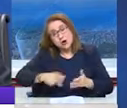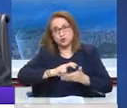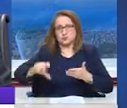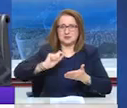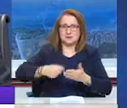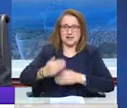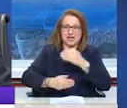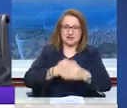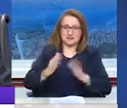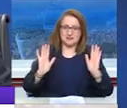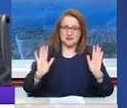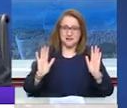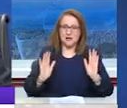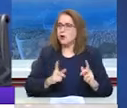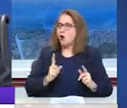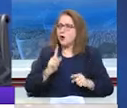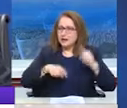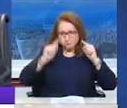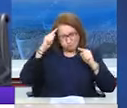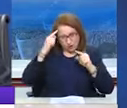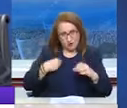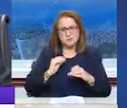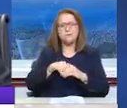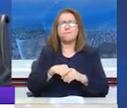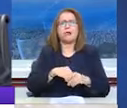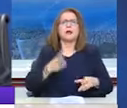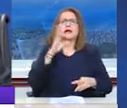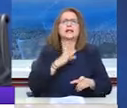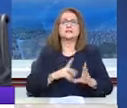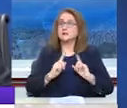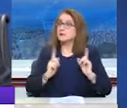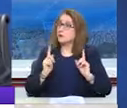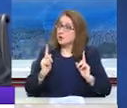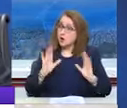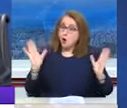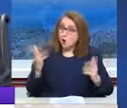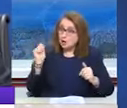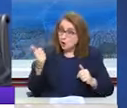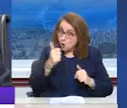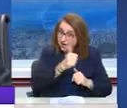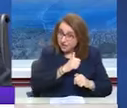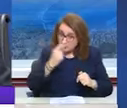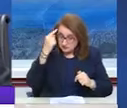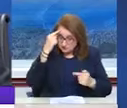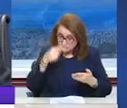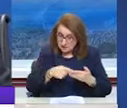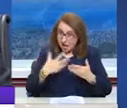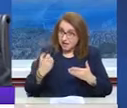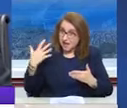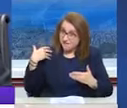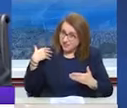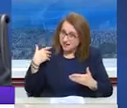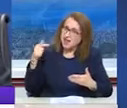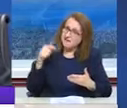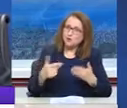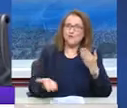ο καθένας μας αντιμετωπίσει αυτή την κρίση, τόσο ευκολότερη θα είναι η επανεκκίνηση την επόμενη μέρα. Για την